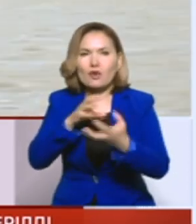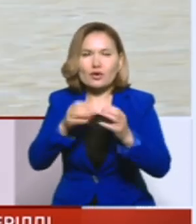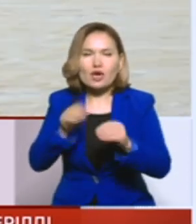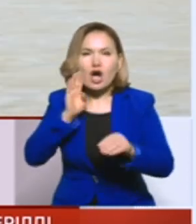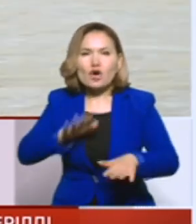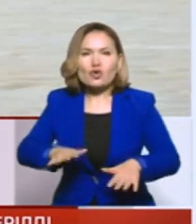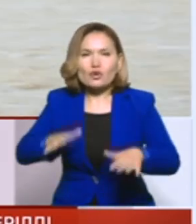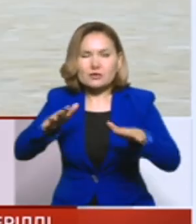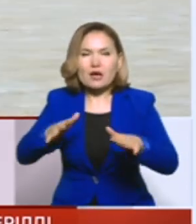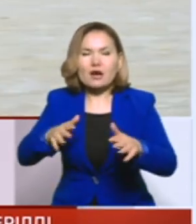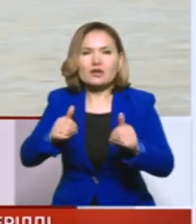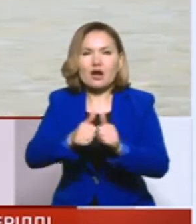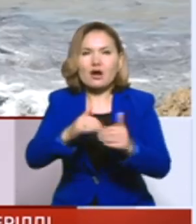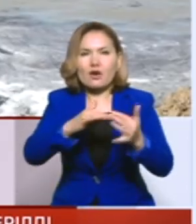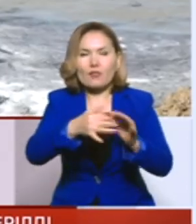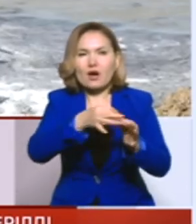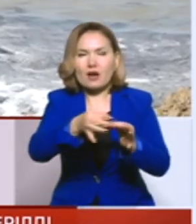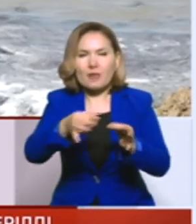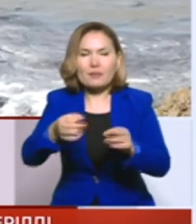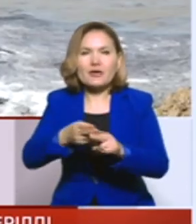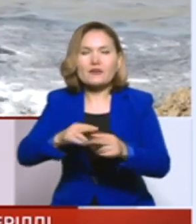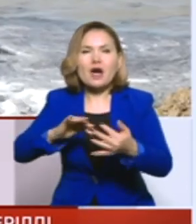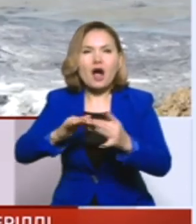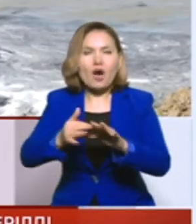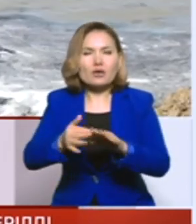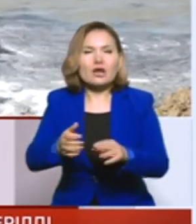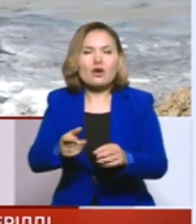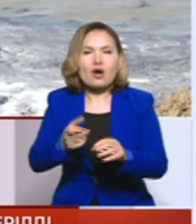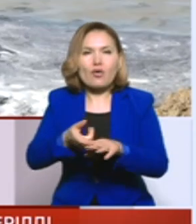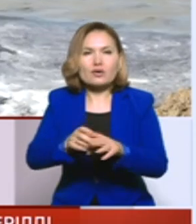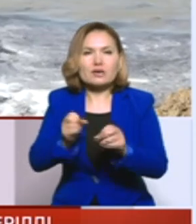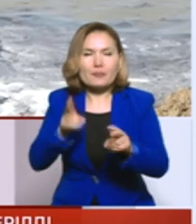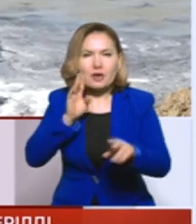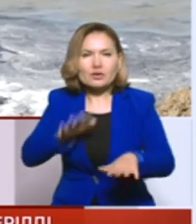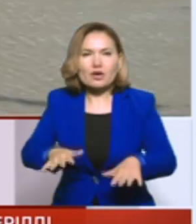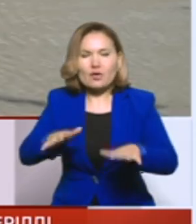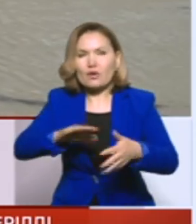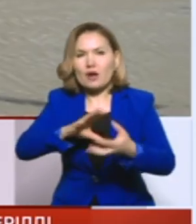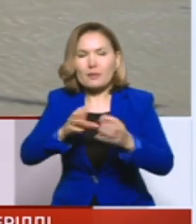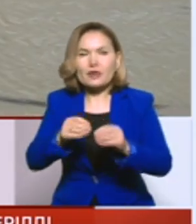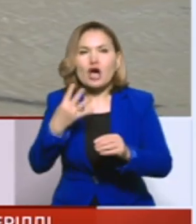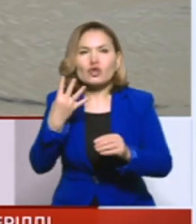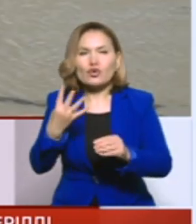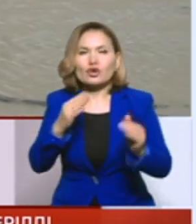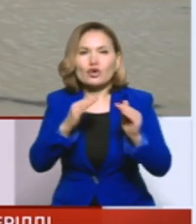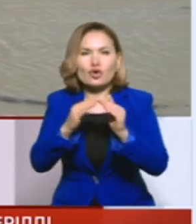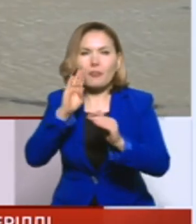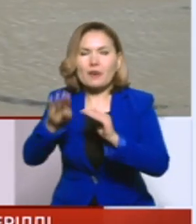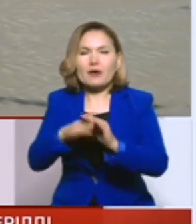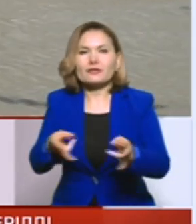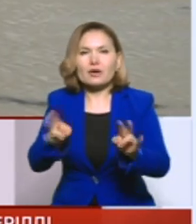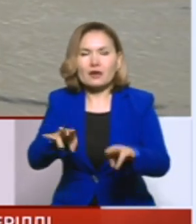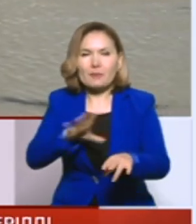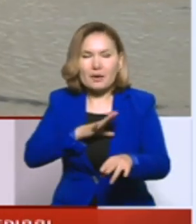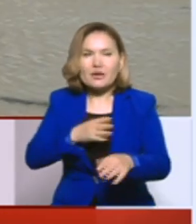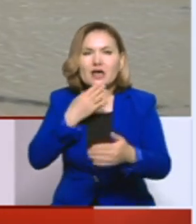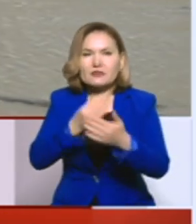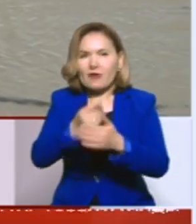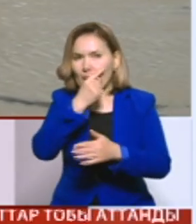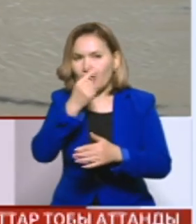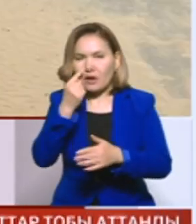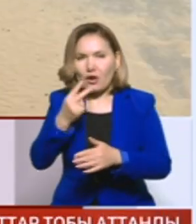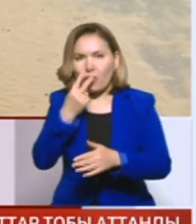асқан су Қонысану, Тайсойған, Қарабау ауылдарына жеткен. Тасқын су ауыл іргесіндегі 4 үйге кірген. Сол оқиғаны өз көзімен